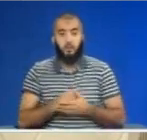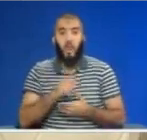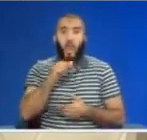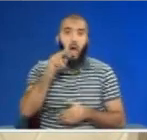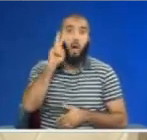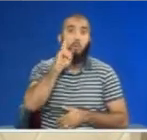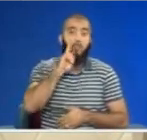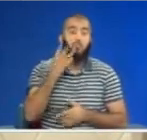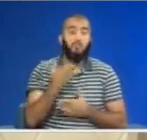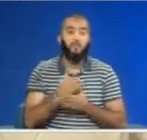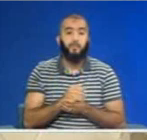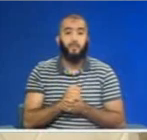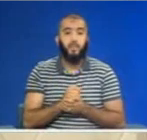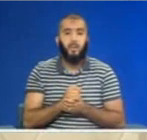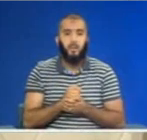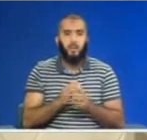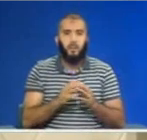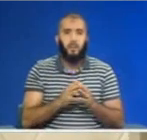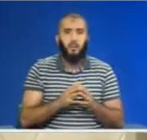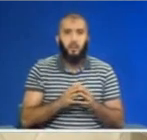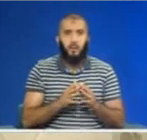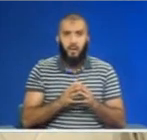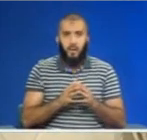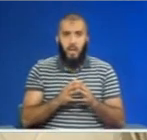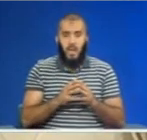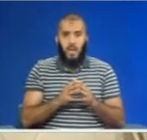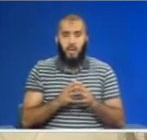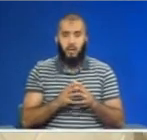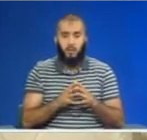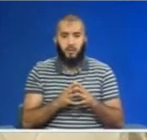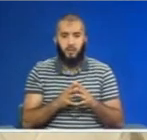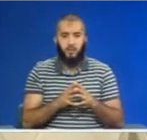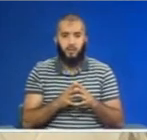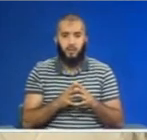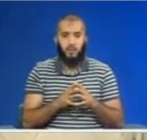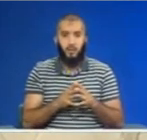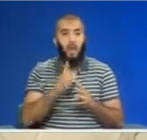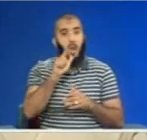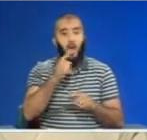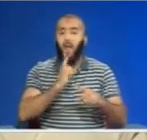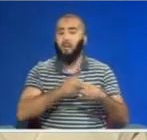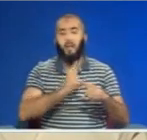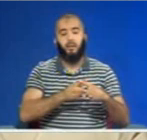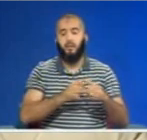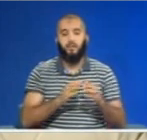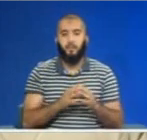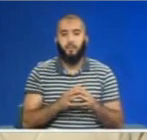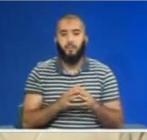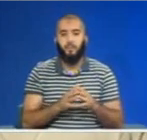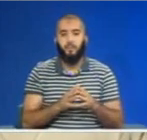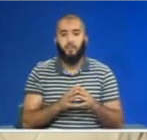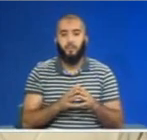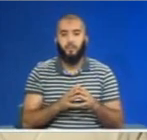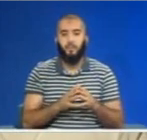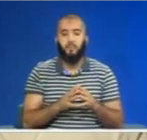الظرفي اللي ممكن أنه تتعب معه ولكن لا يؤدي إلى الخطر، فهذا لا يجوز، لا